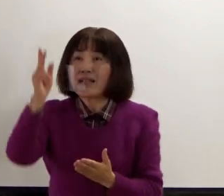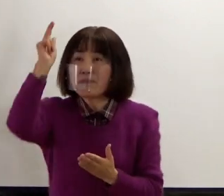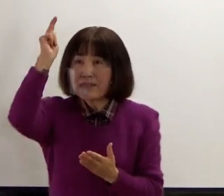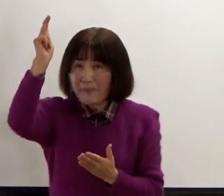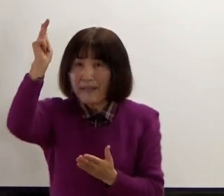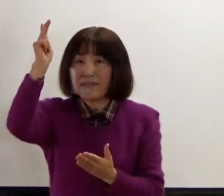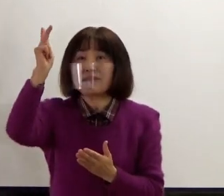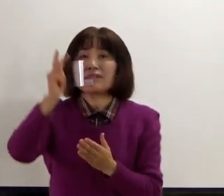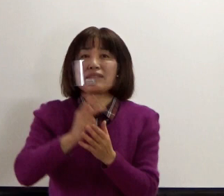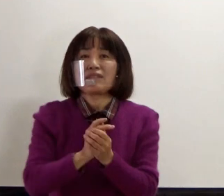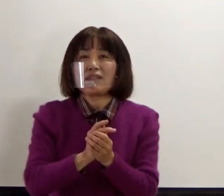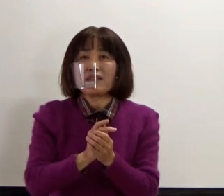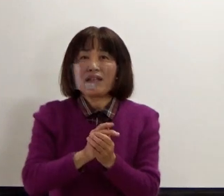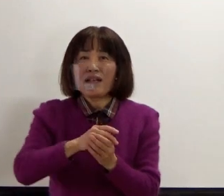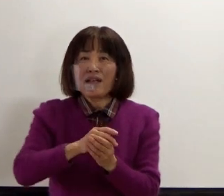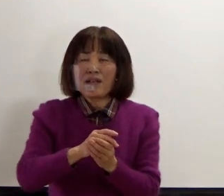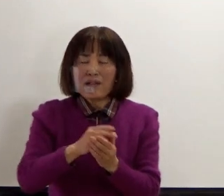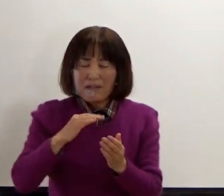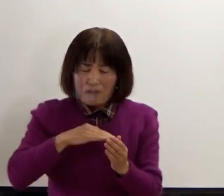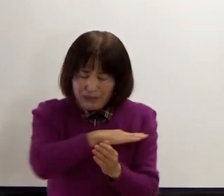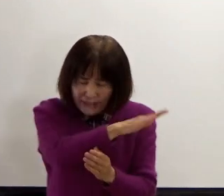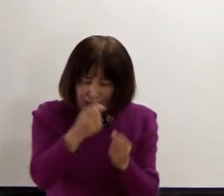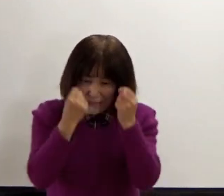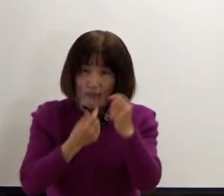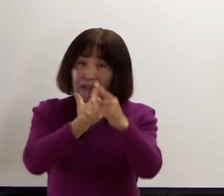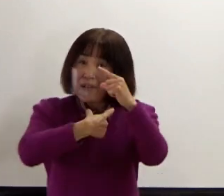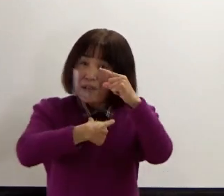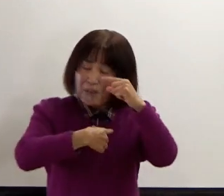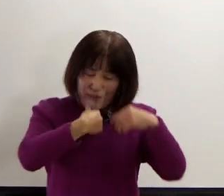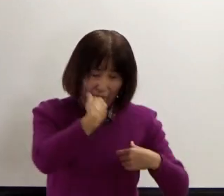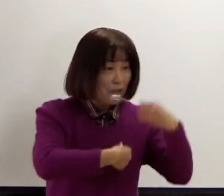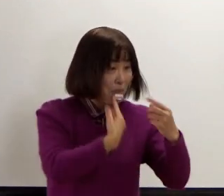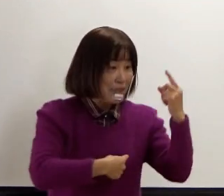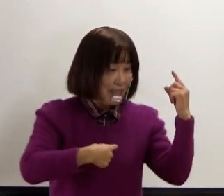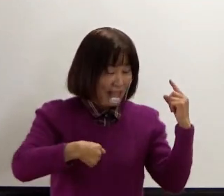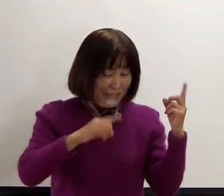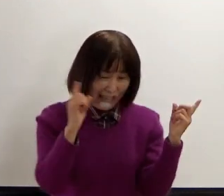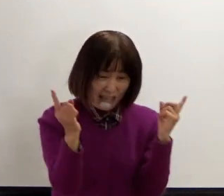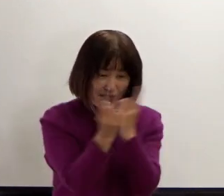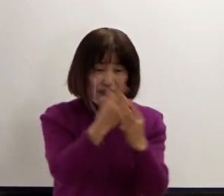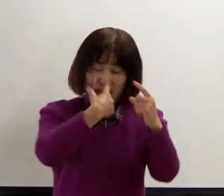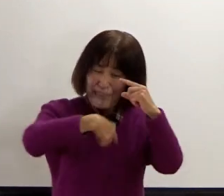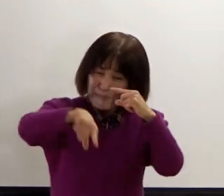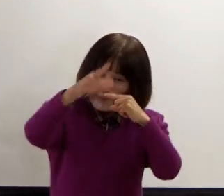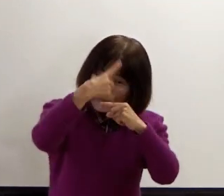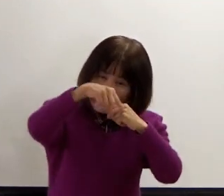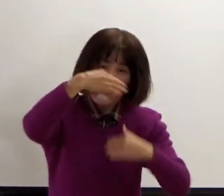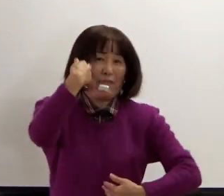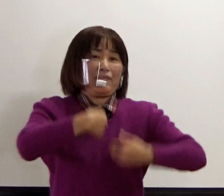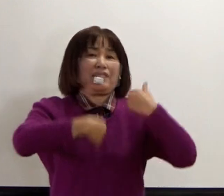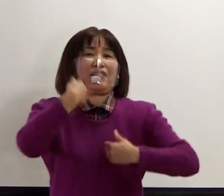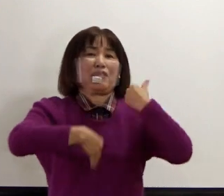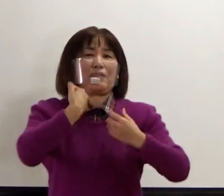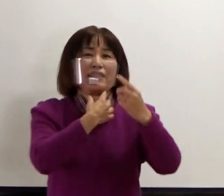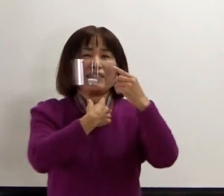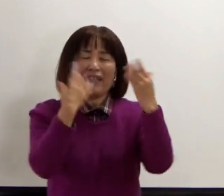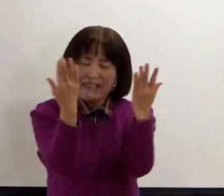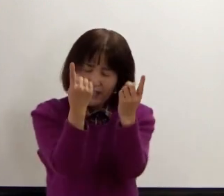にも勝る喜びを与えてくださると信じて祈り続けるものとならせてくださいますように、イエス様